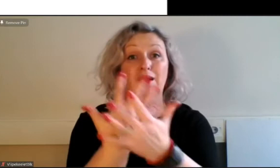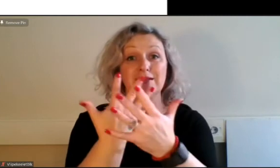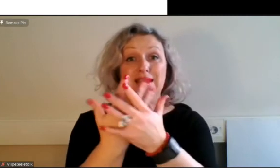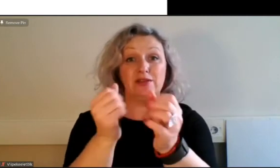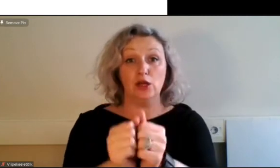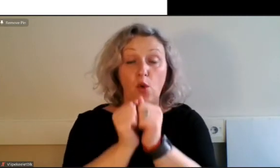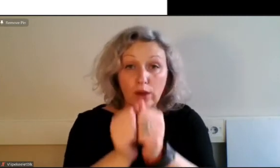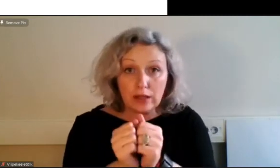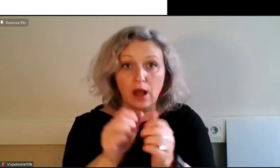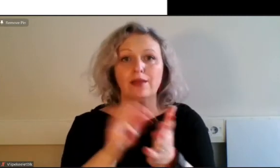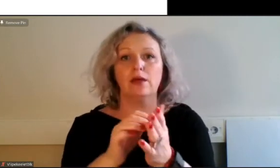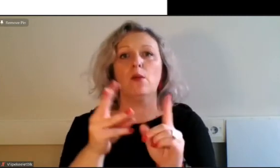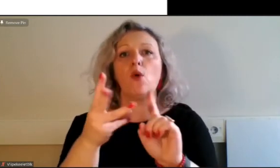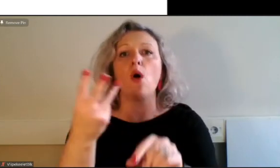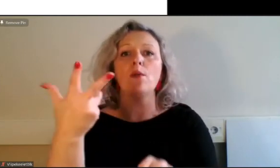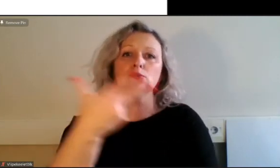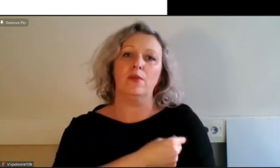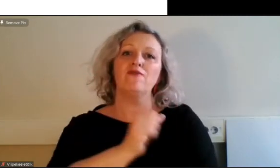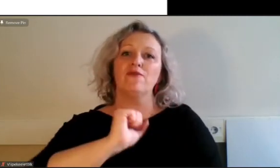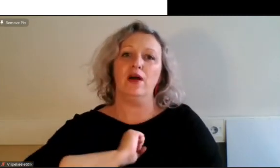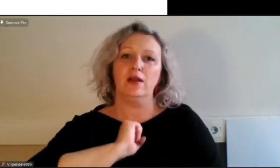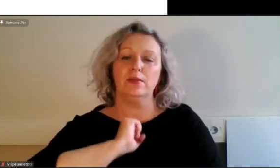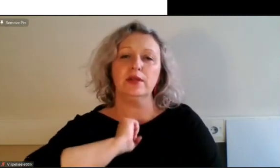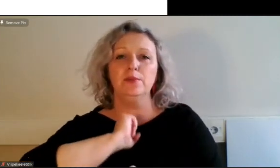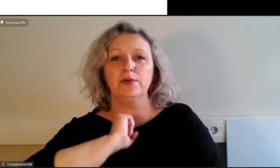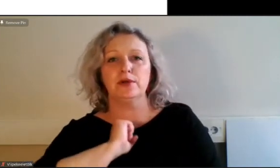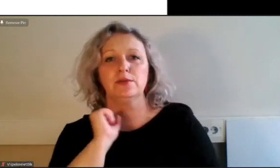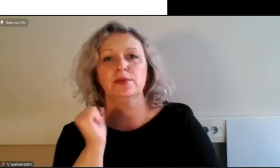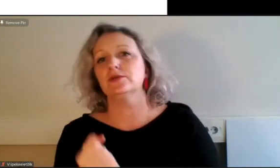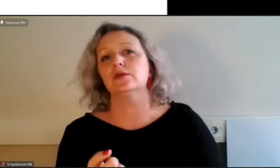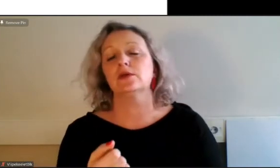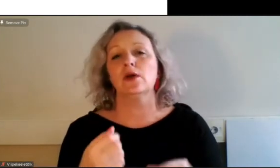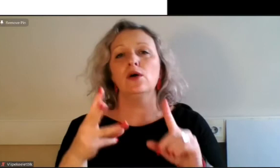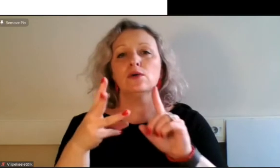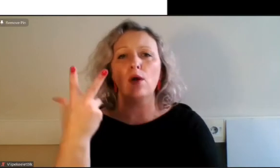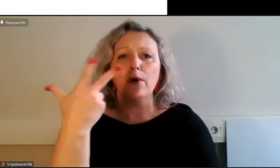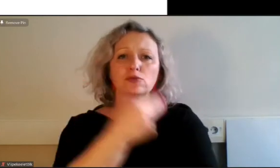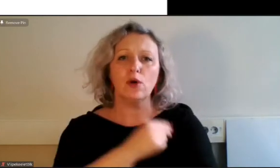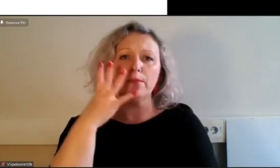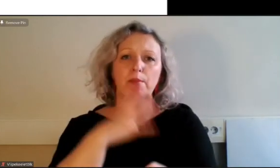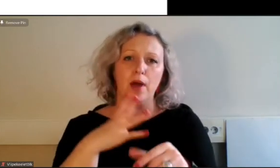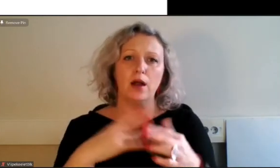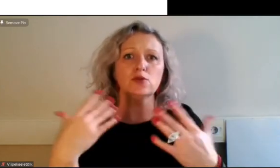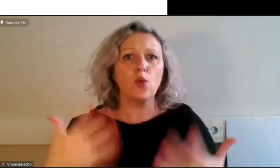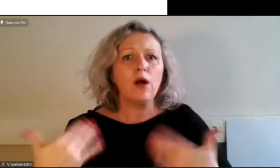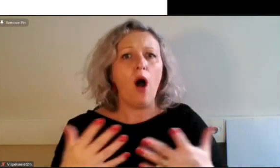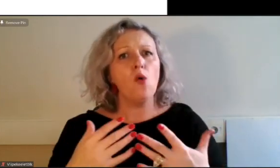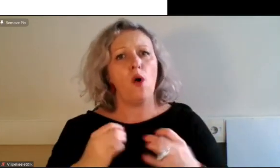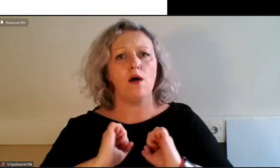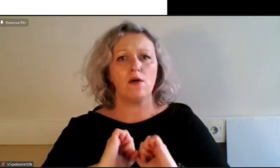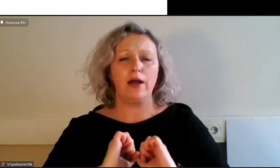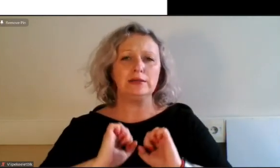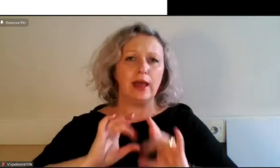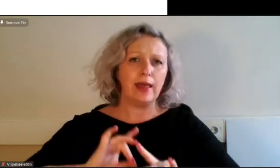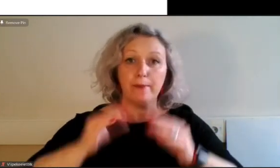rohkem ja nagu mitte midagi erilist ei tekkinud, täiesti nagu tavaline vaktsineerimine. Ja on juba